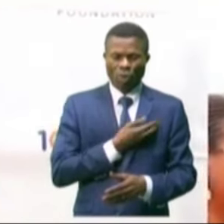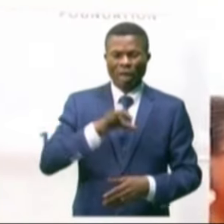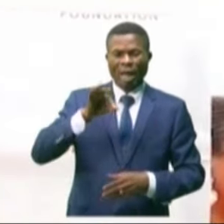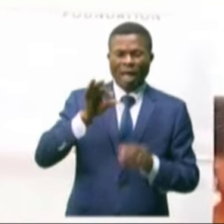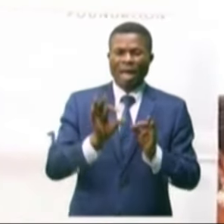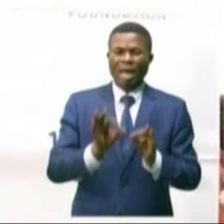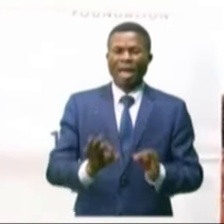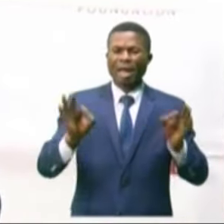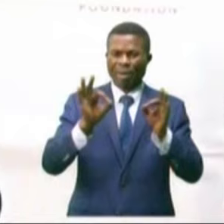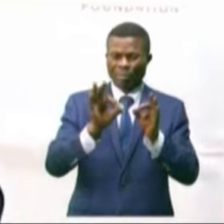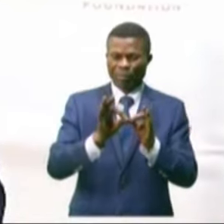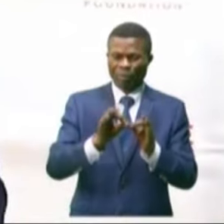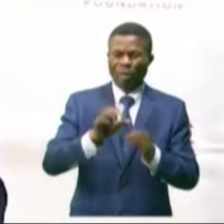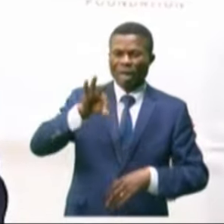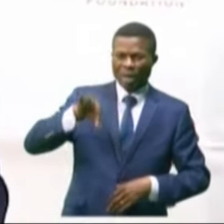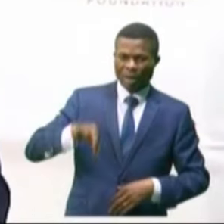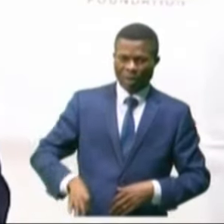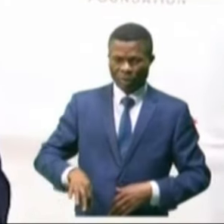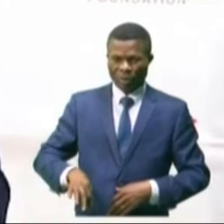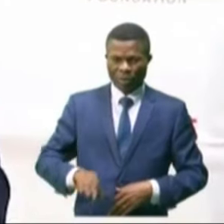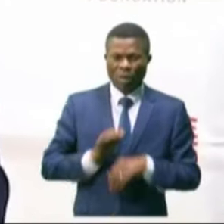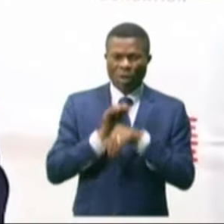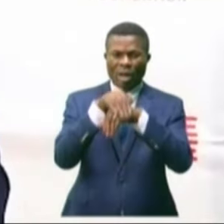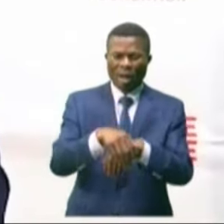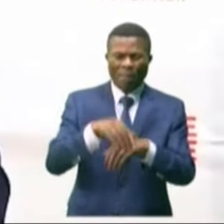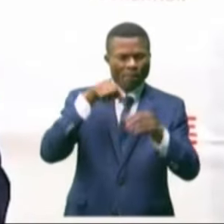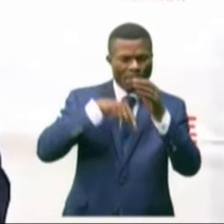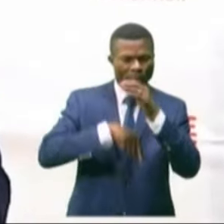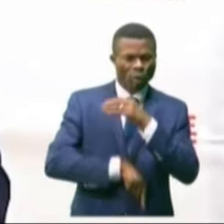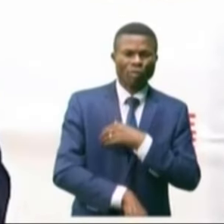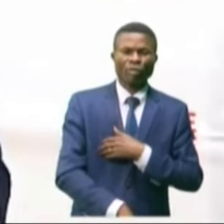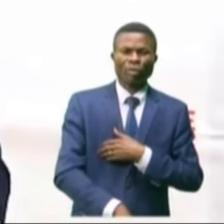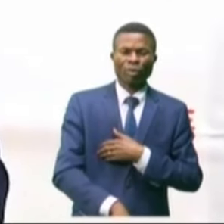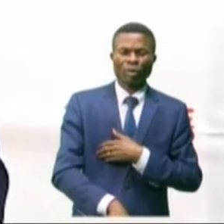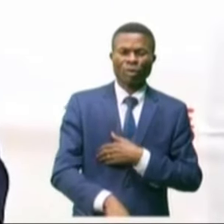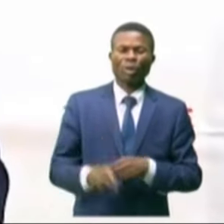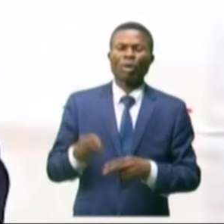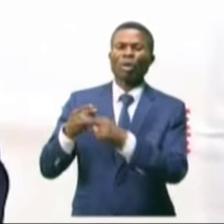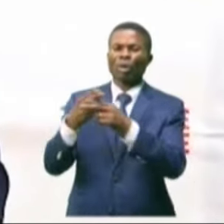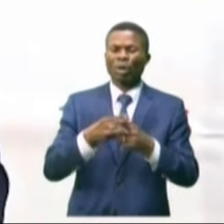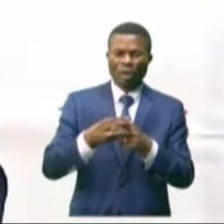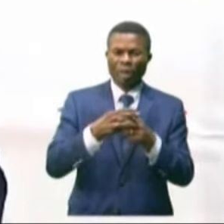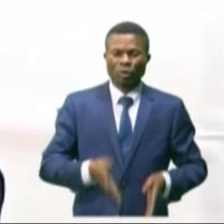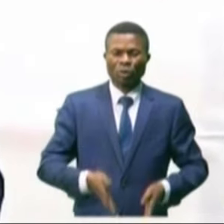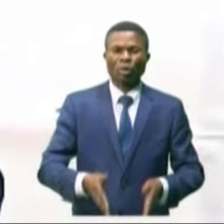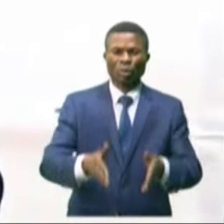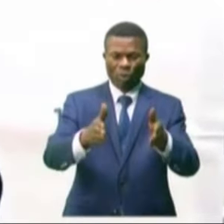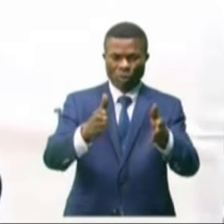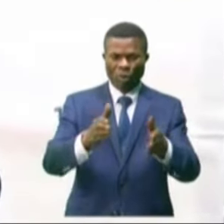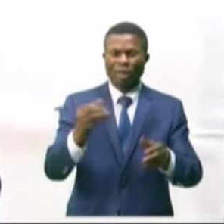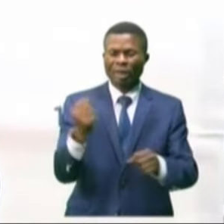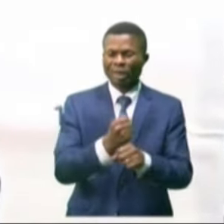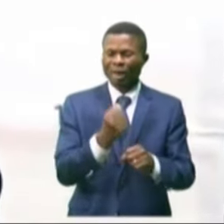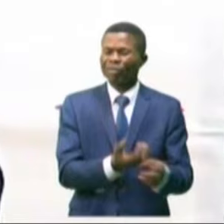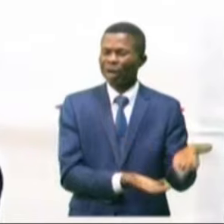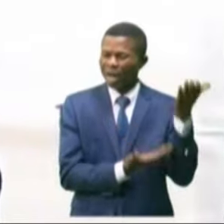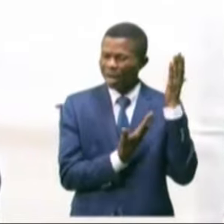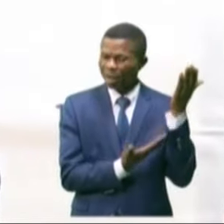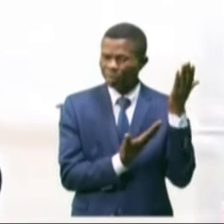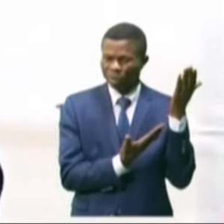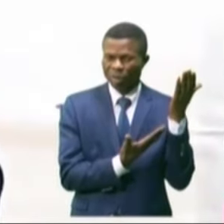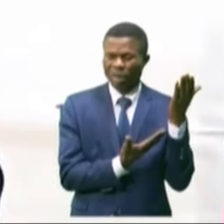et de votre conviction profonde que la sécurité routière joue un rôle